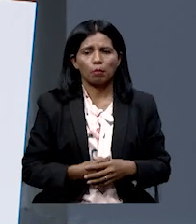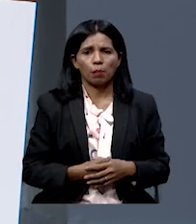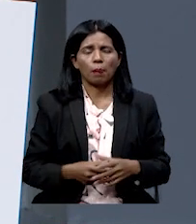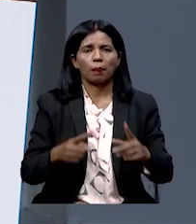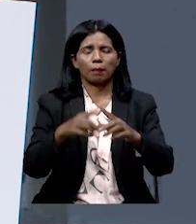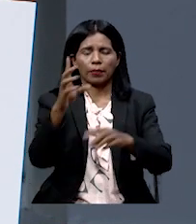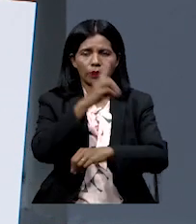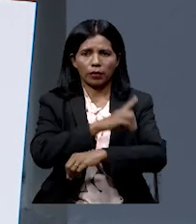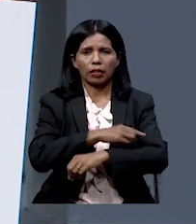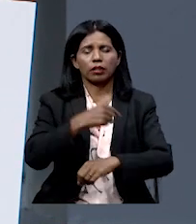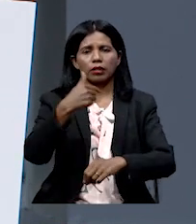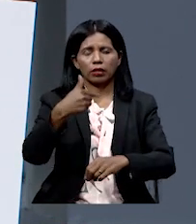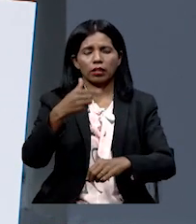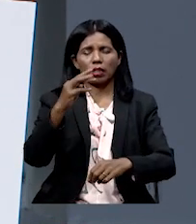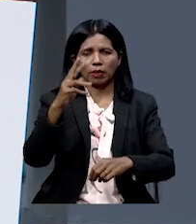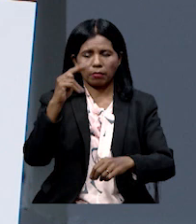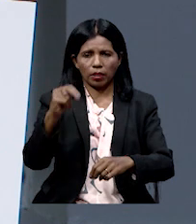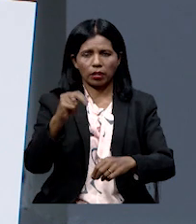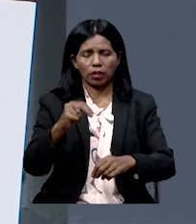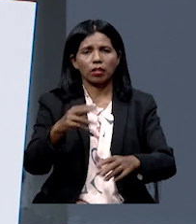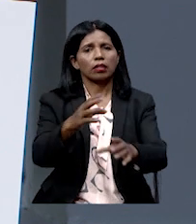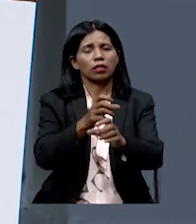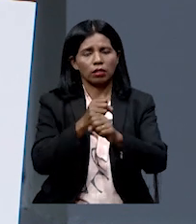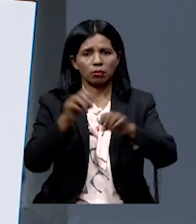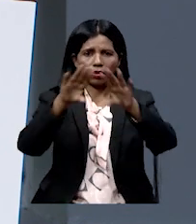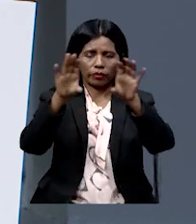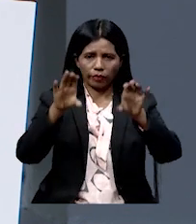uhing enjoyment fuing itu fuing konsege simu